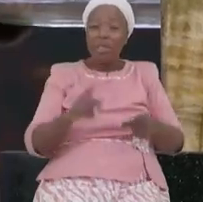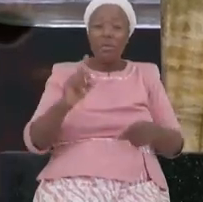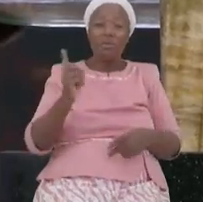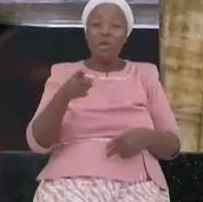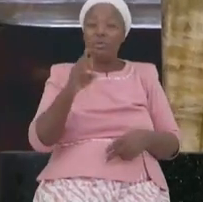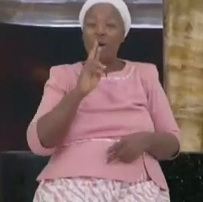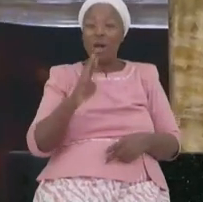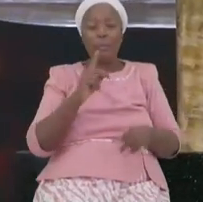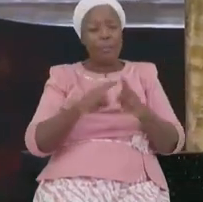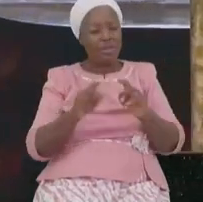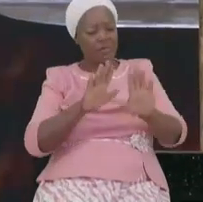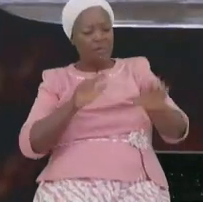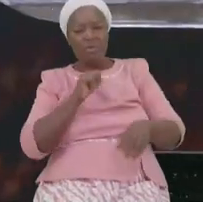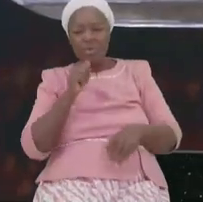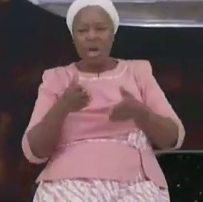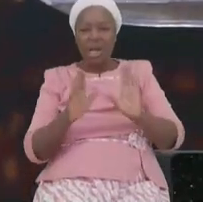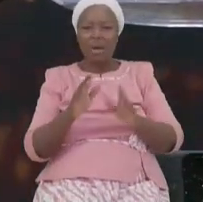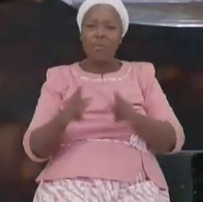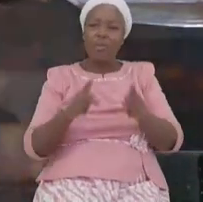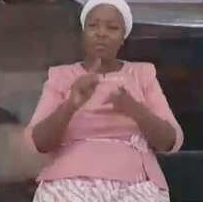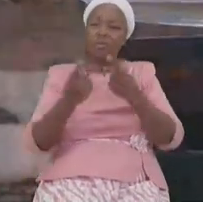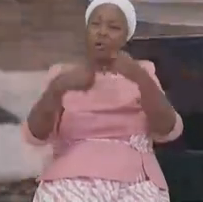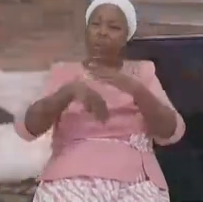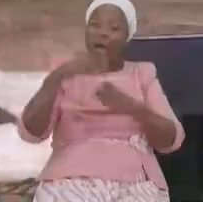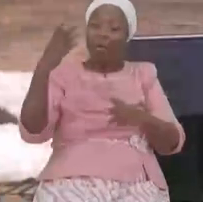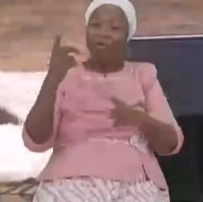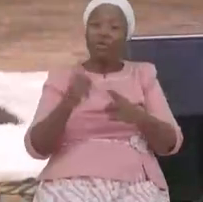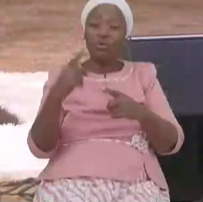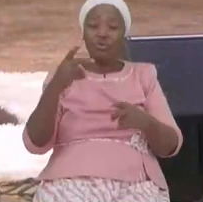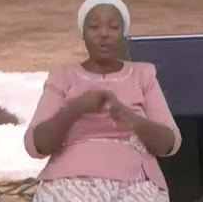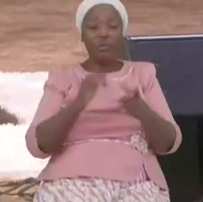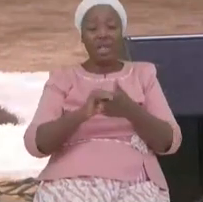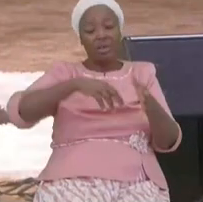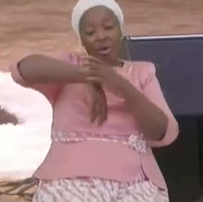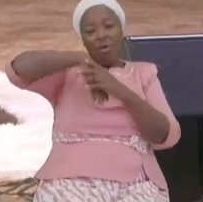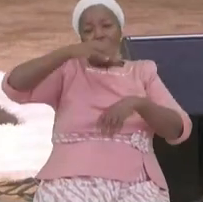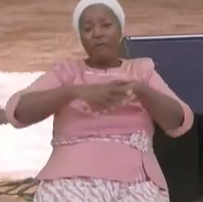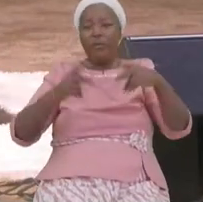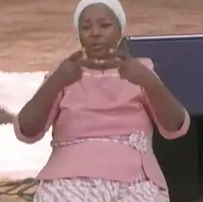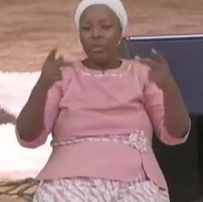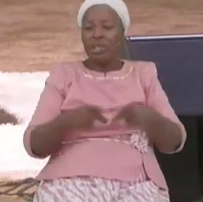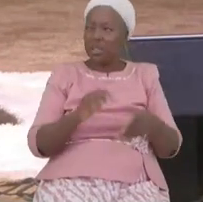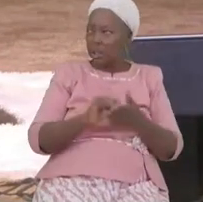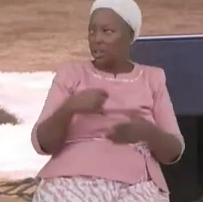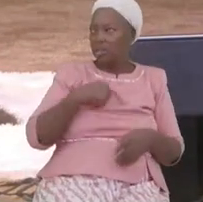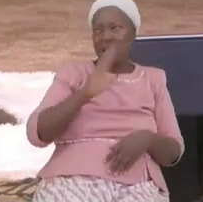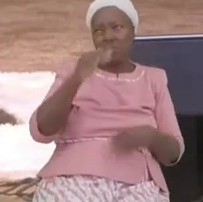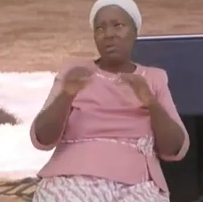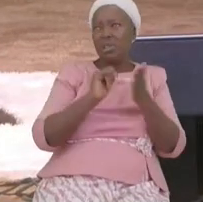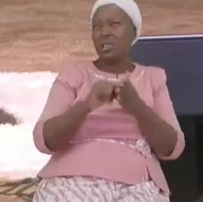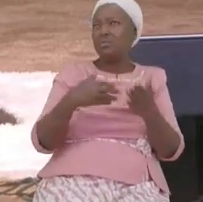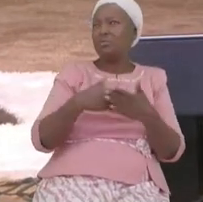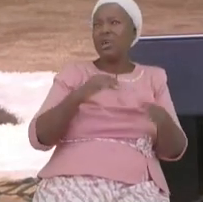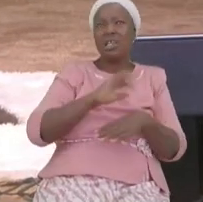crainte ne permet pas aux gens de sortir de la zone de confort. Je n'ai jamais fait ça avant. Je n'ai jamais fait face à ceci